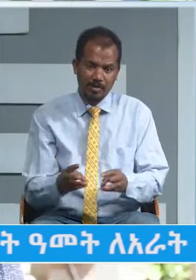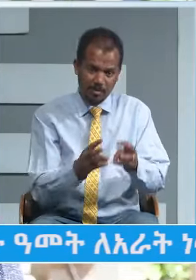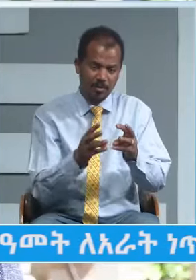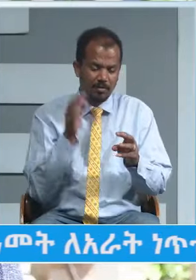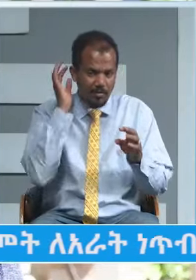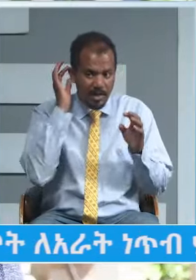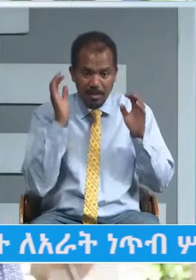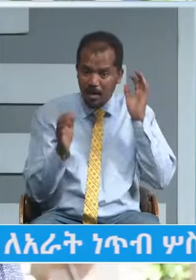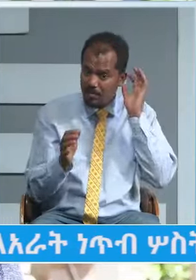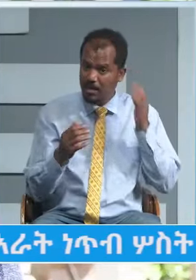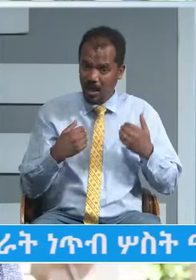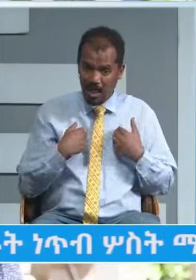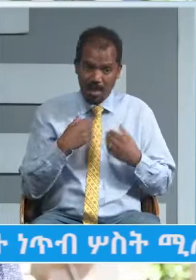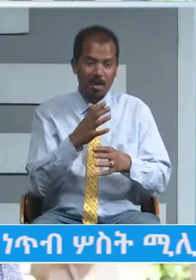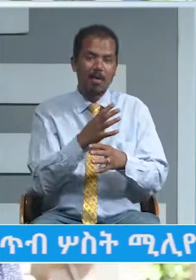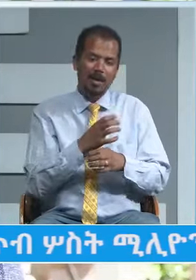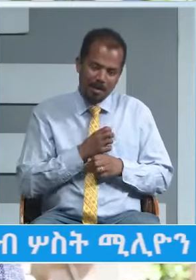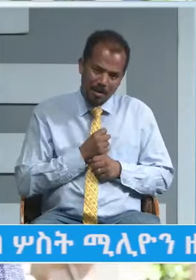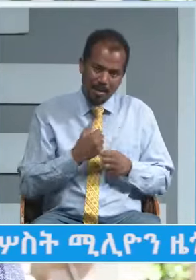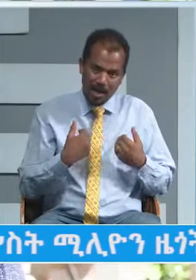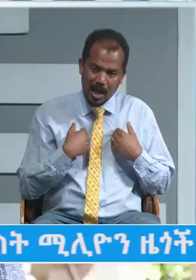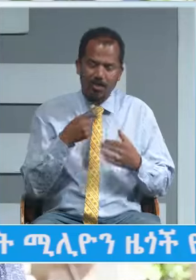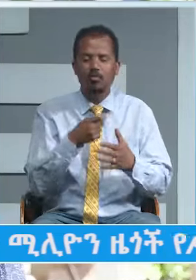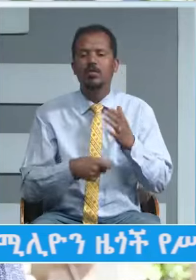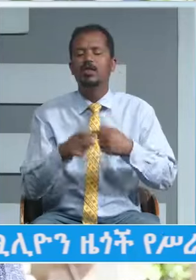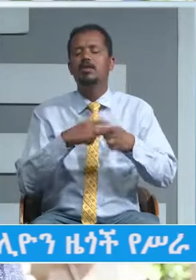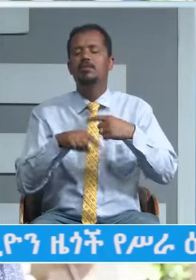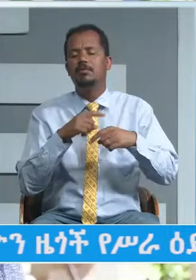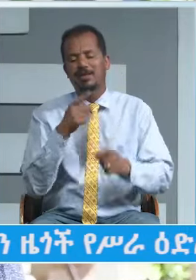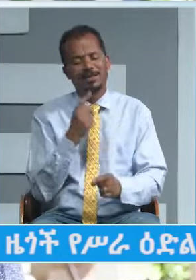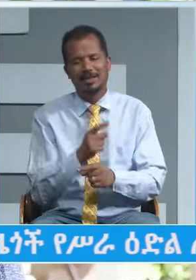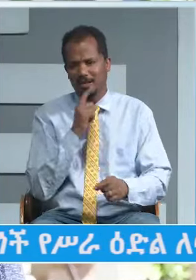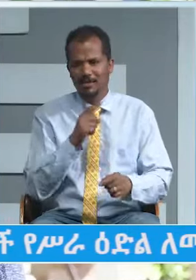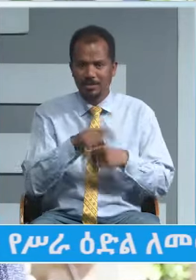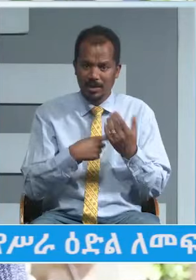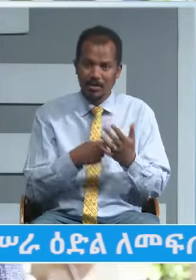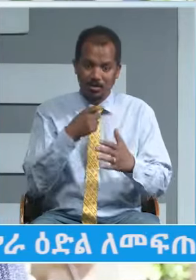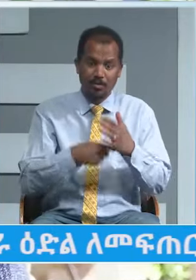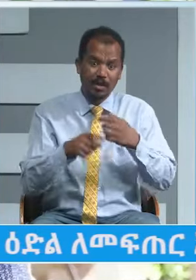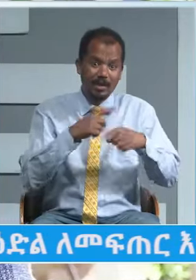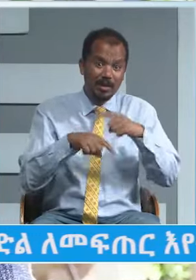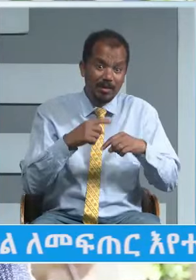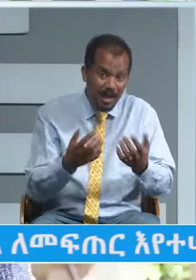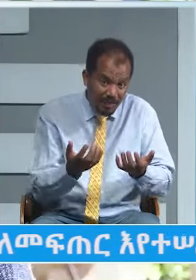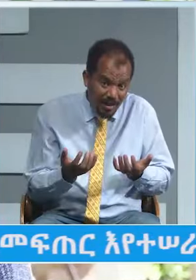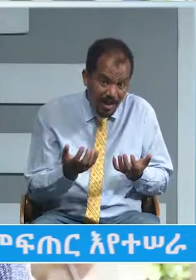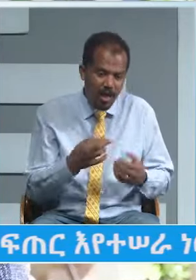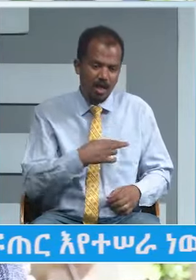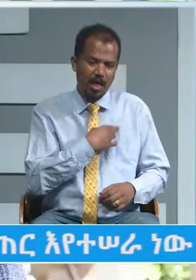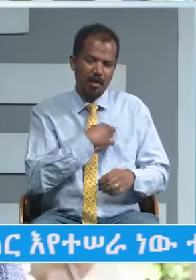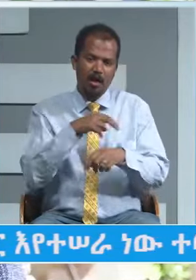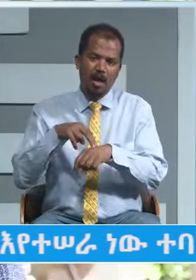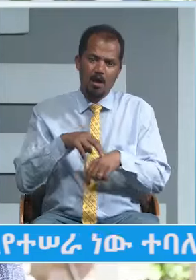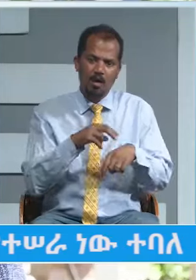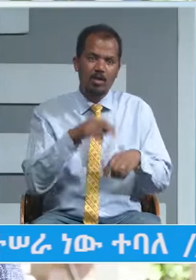መንገድ መደማመጡ ካለ መቀባበሉ ካለ ውጤት እንደሚመጣ እርግጠኞች ነን። ስለዚህ ውጤት እንዲመጣ ከተፈለገ